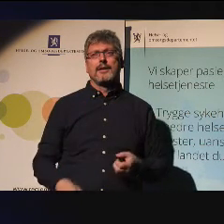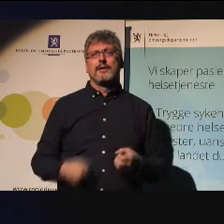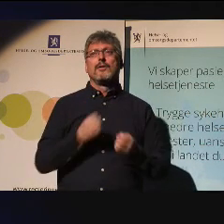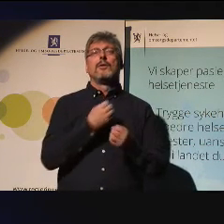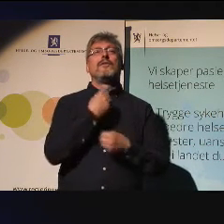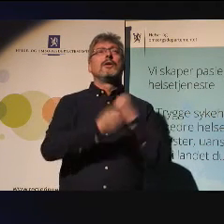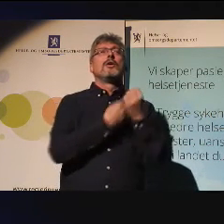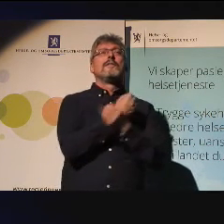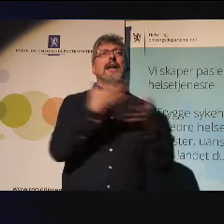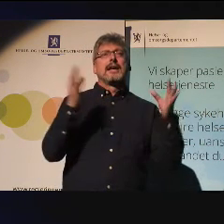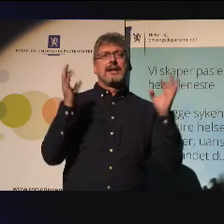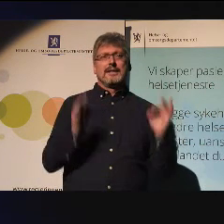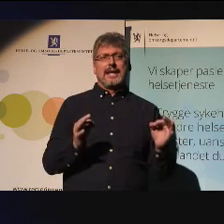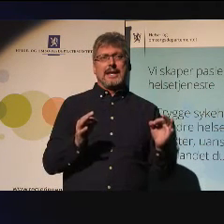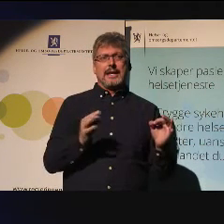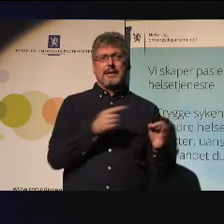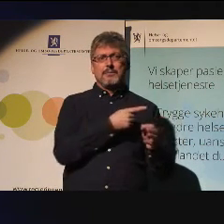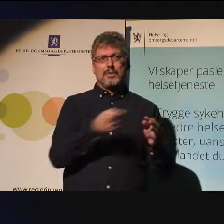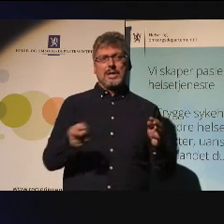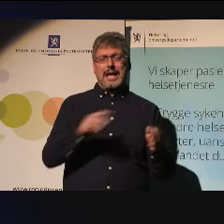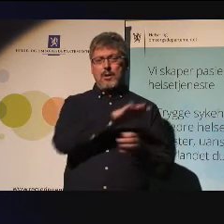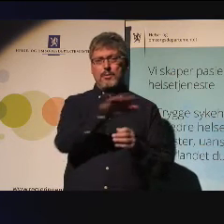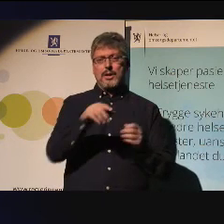dette området, men la meg få nevne to.